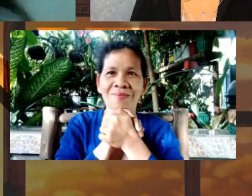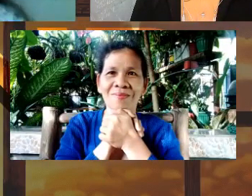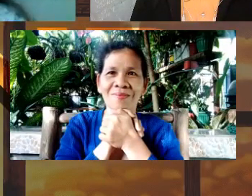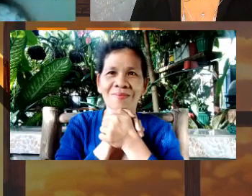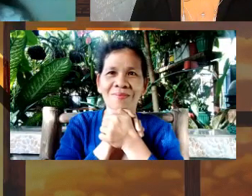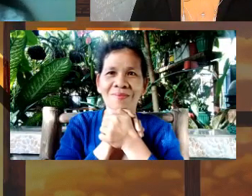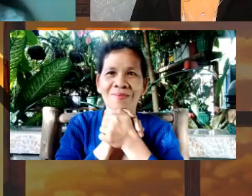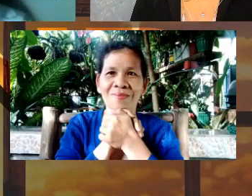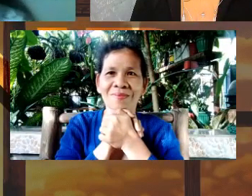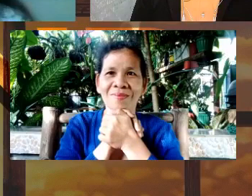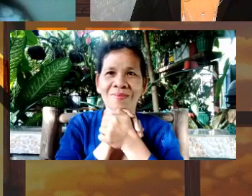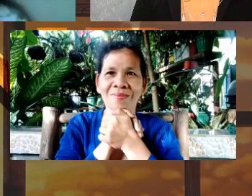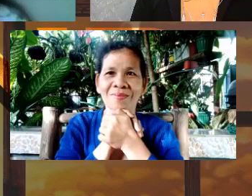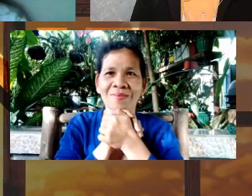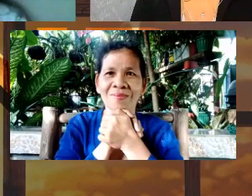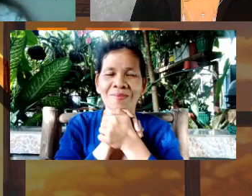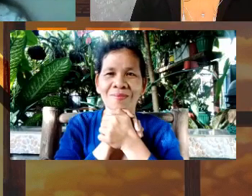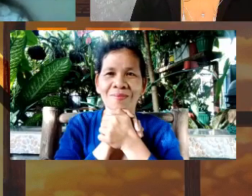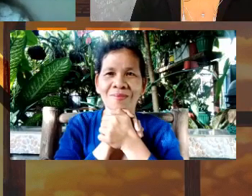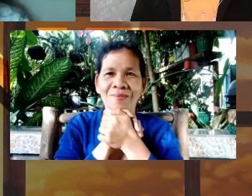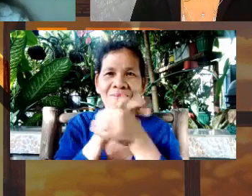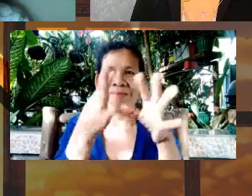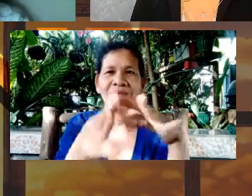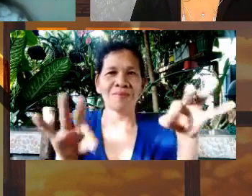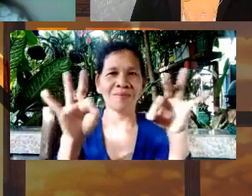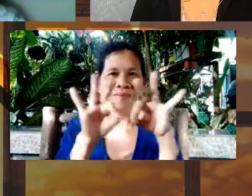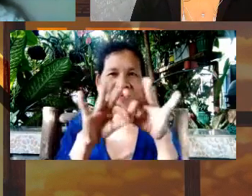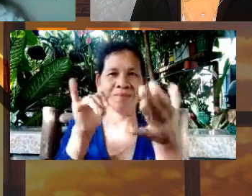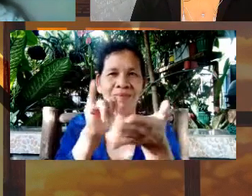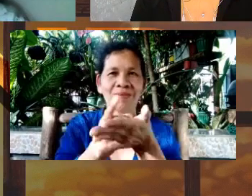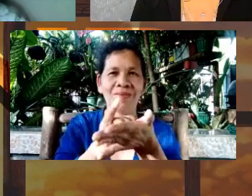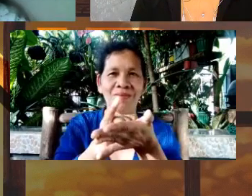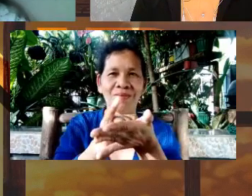So, ayun po na, mahalaga po na atin po,